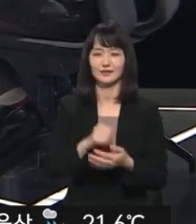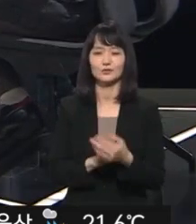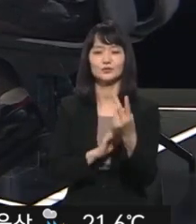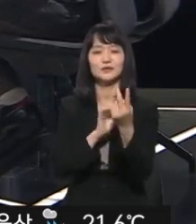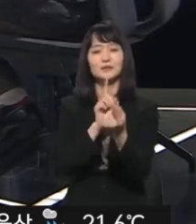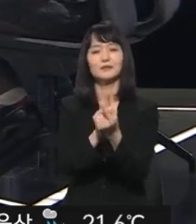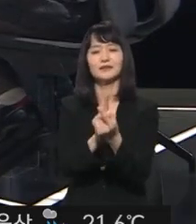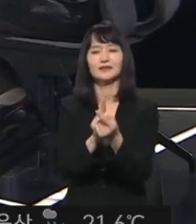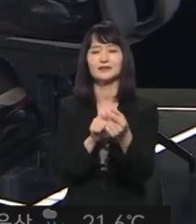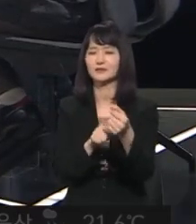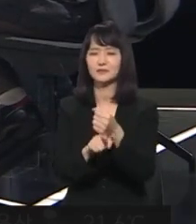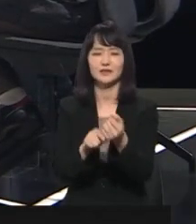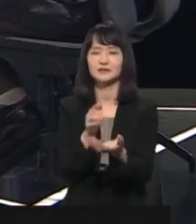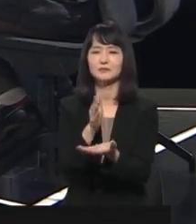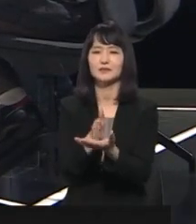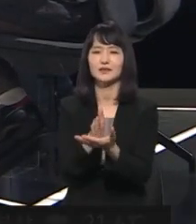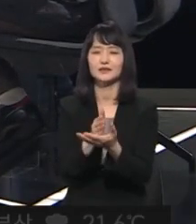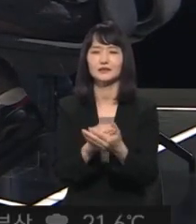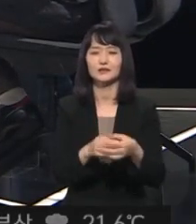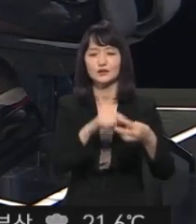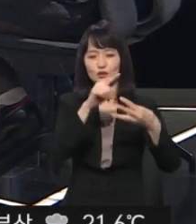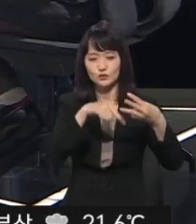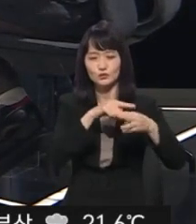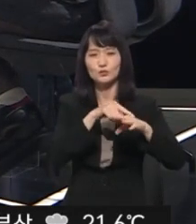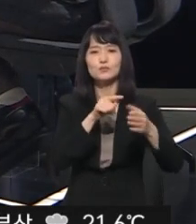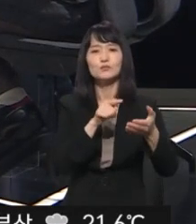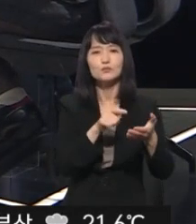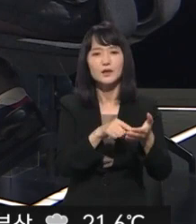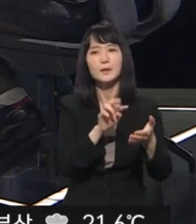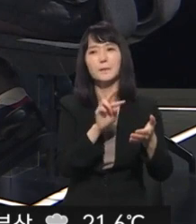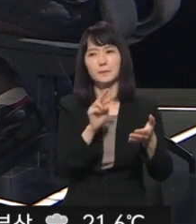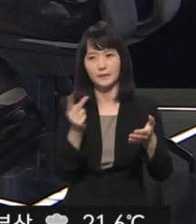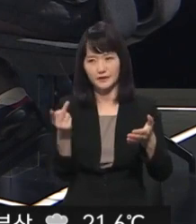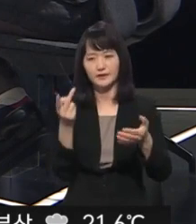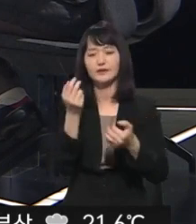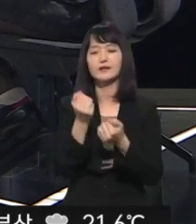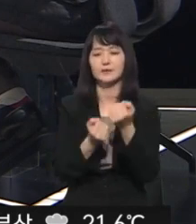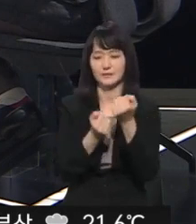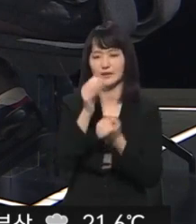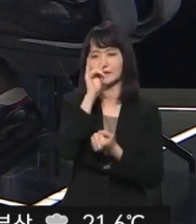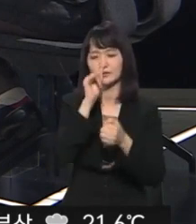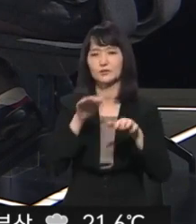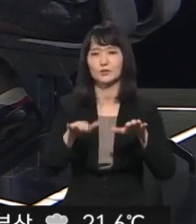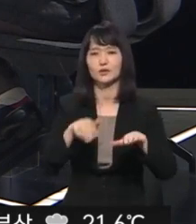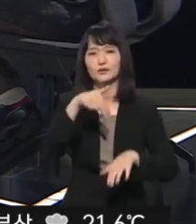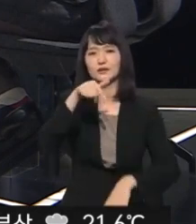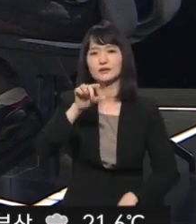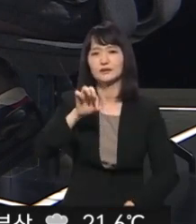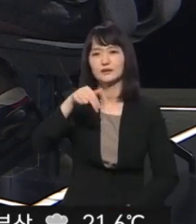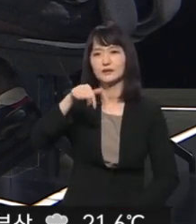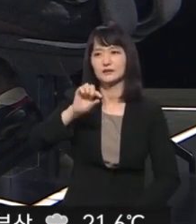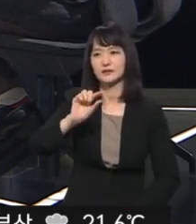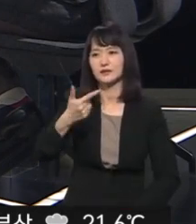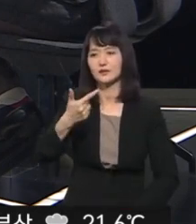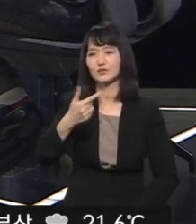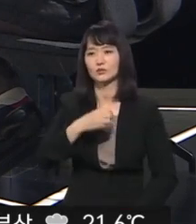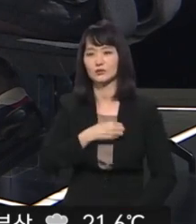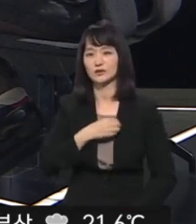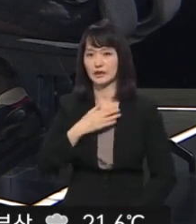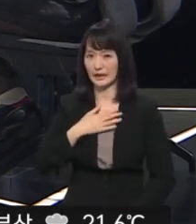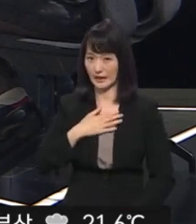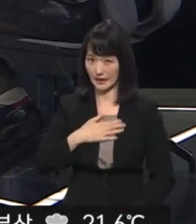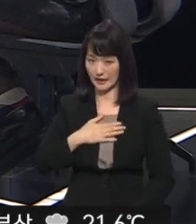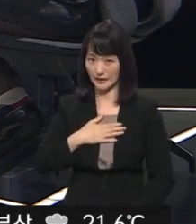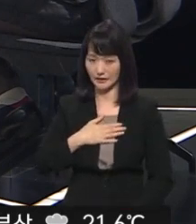아이고 왜 만나서 윤 심히 바뀌고 있다는 거저 설명했을 수도 있다 해서 아가 오늘장 전원이 그 간파하고 조금